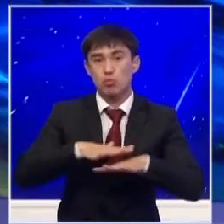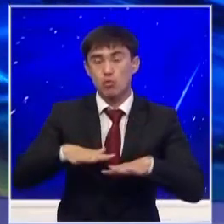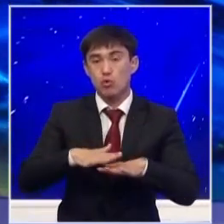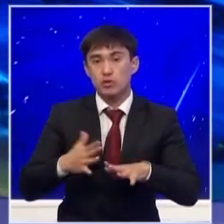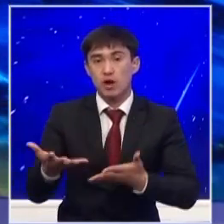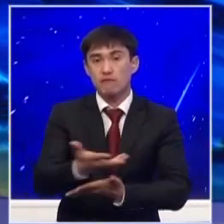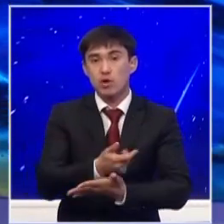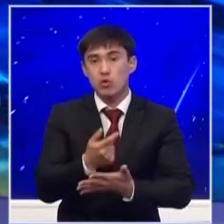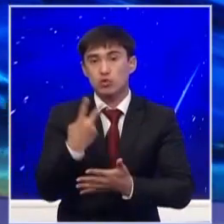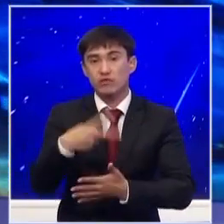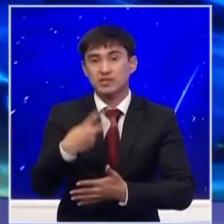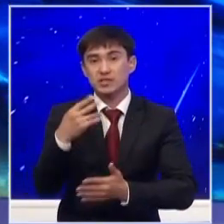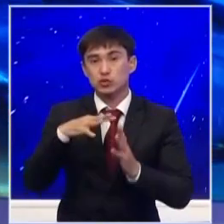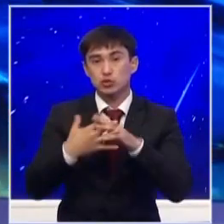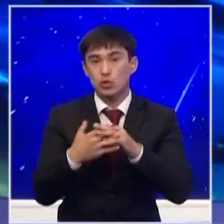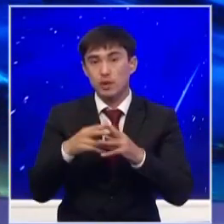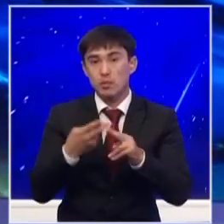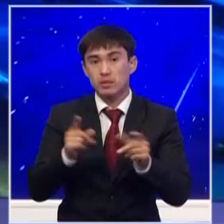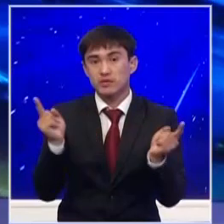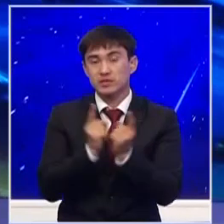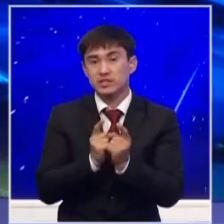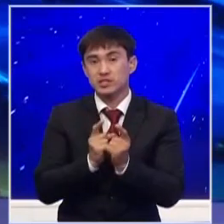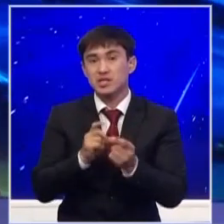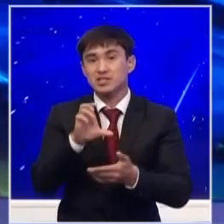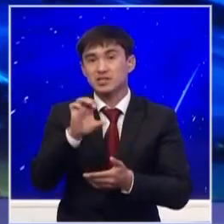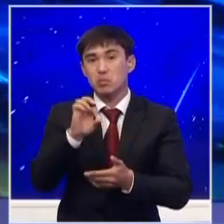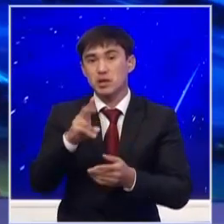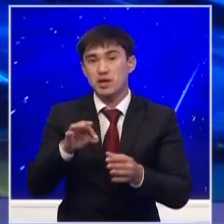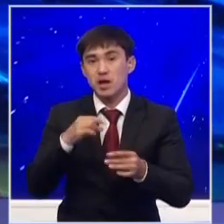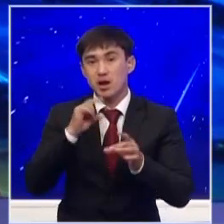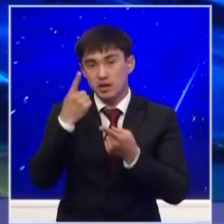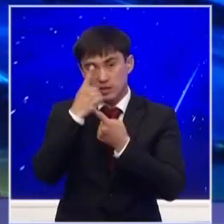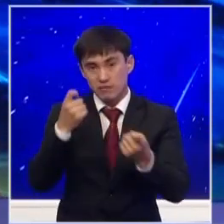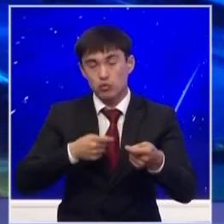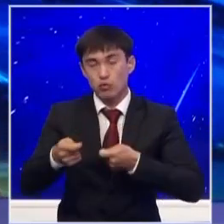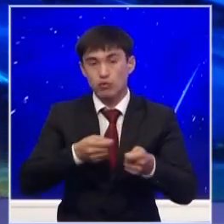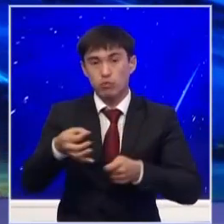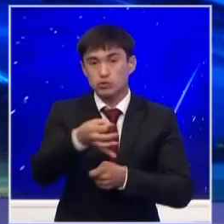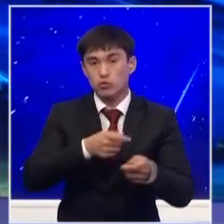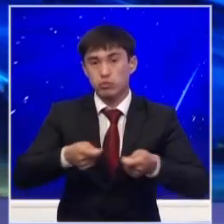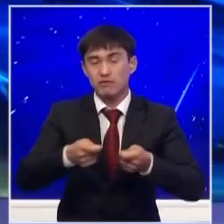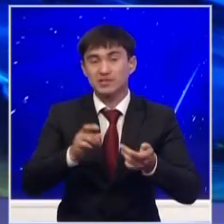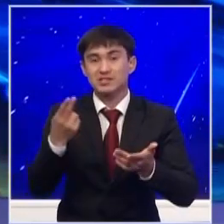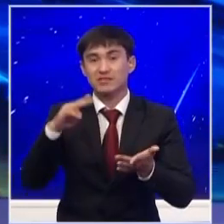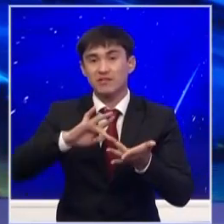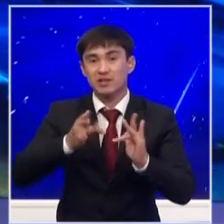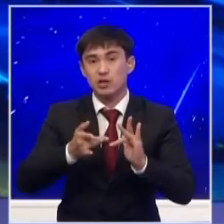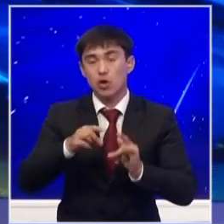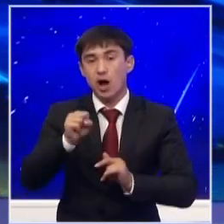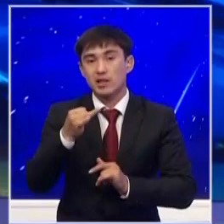и охватить около 20 сел. Об этом на встрече с представителями СМИ заявил руководитель областного управления цифровых технологий